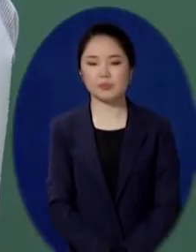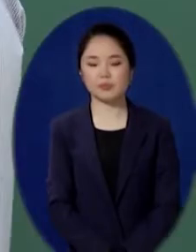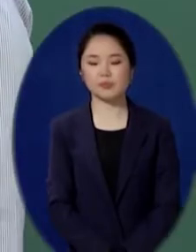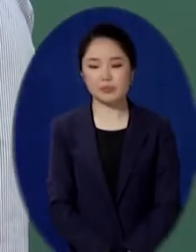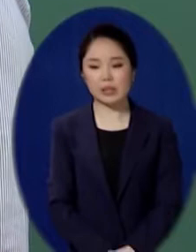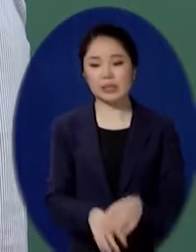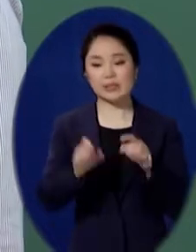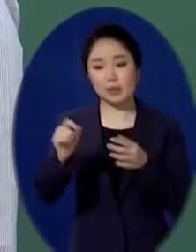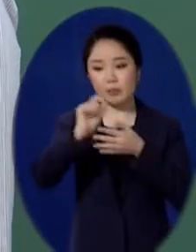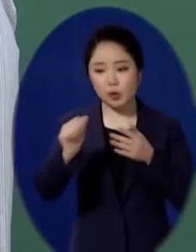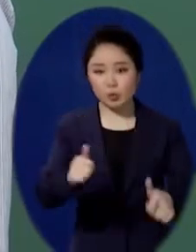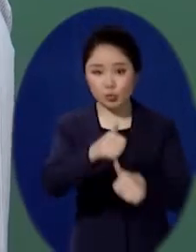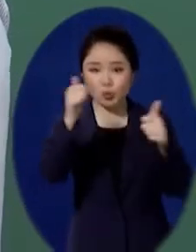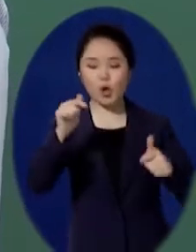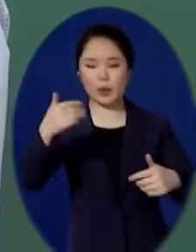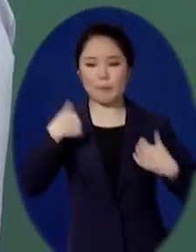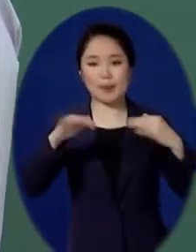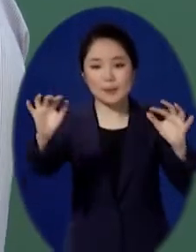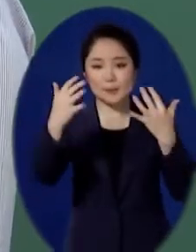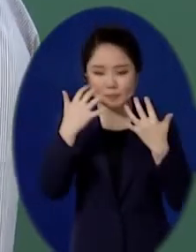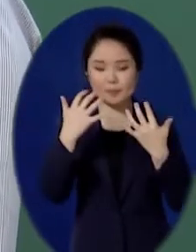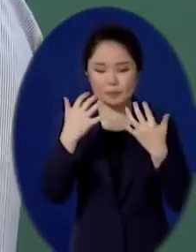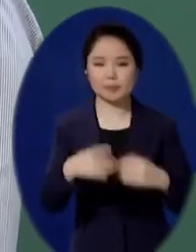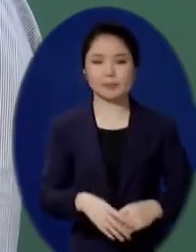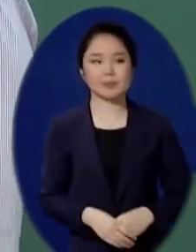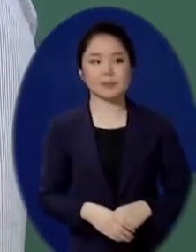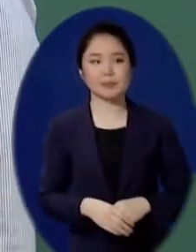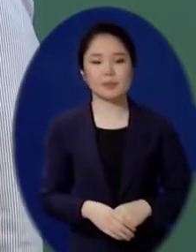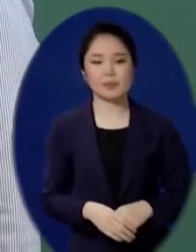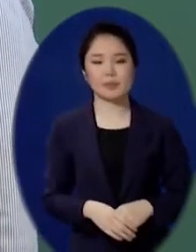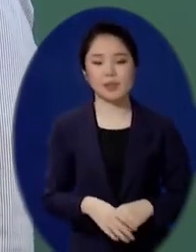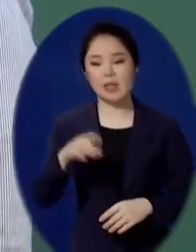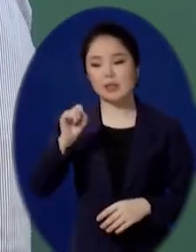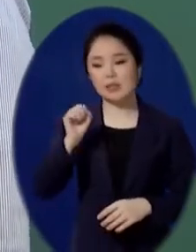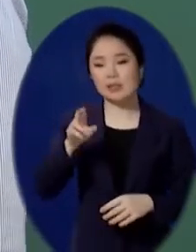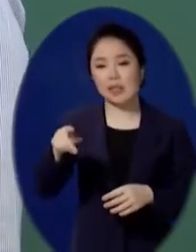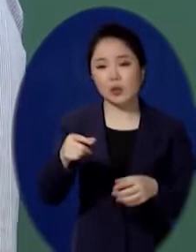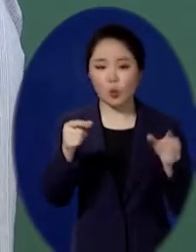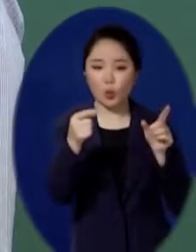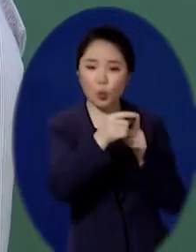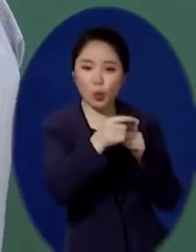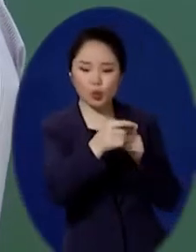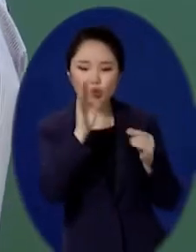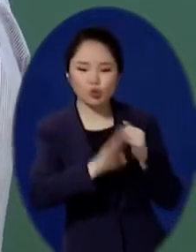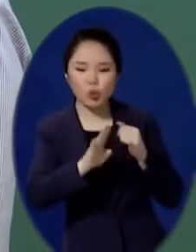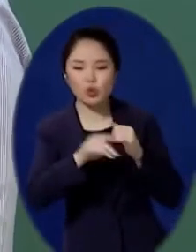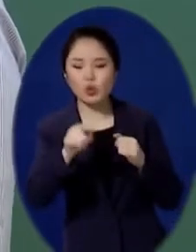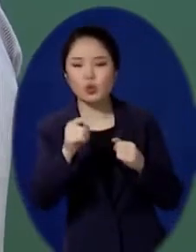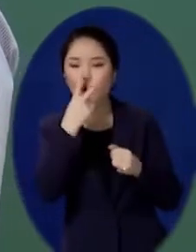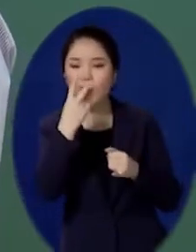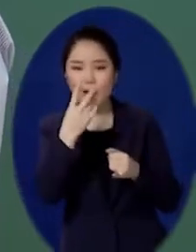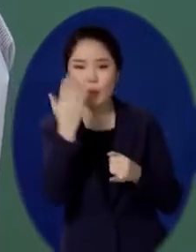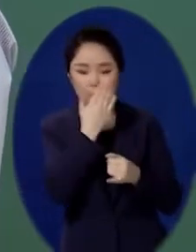За хүүхдүүдээ бичээд дуусан бол багш руугаа анхаарлаа хандуулаарай. За тухайн үгийн төгсгөлүүдийг хэлээ. Тэмдэглэж